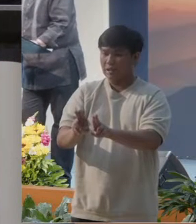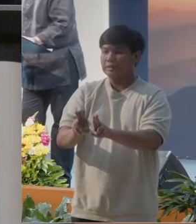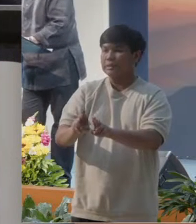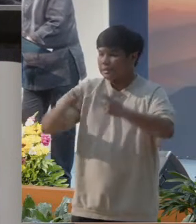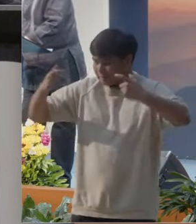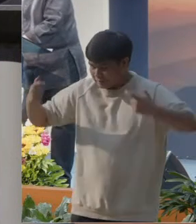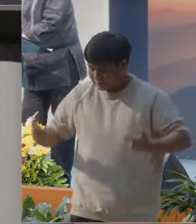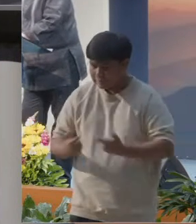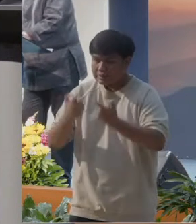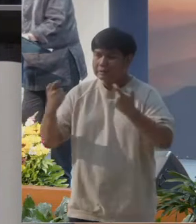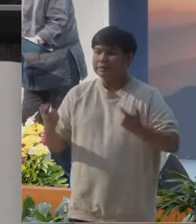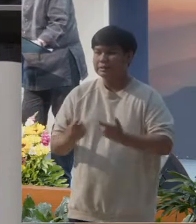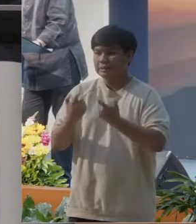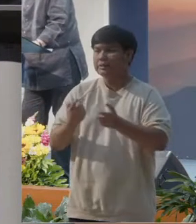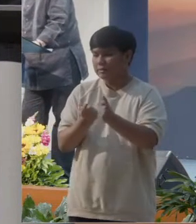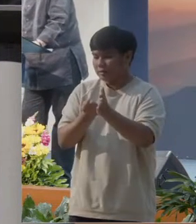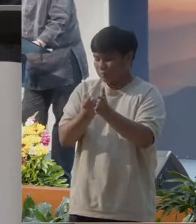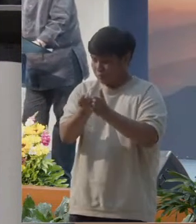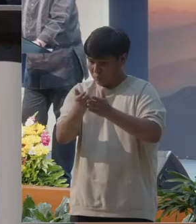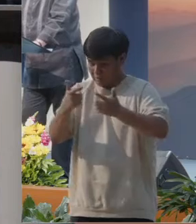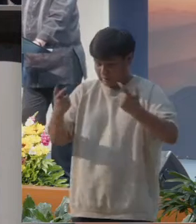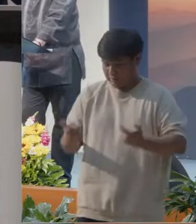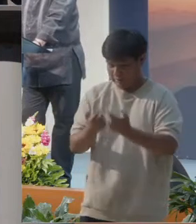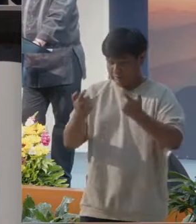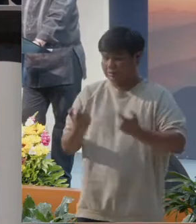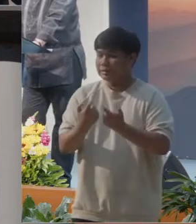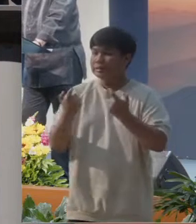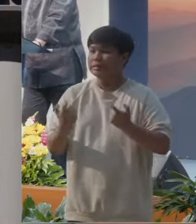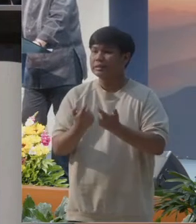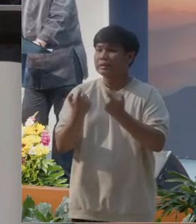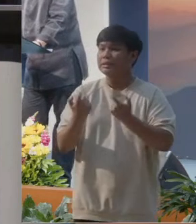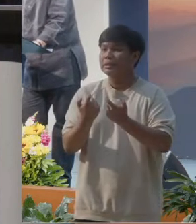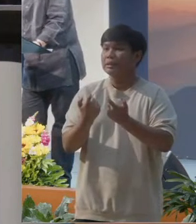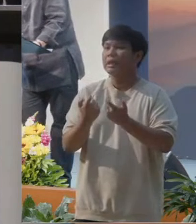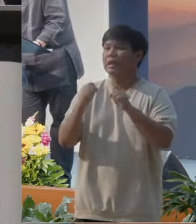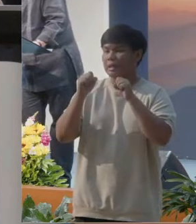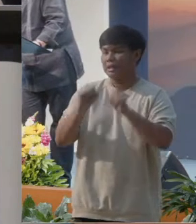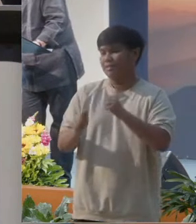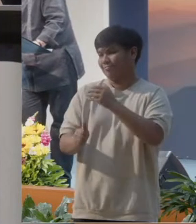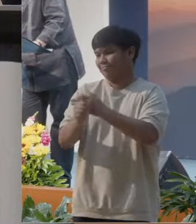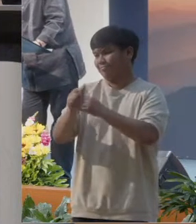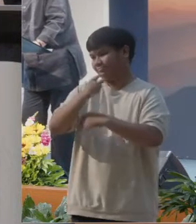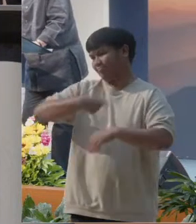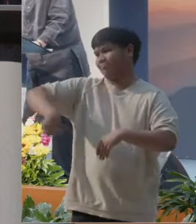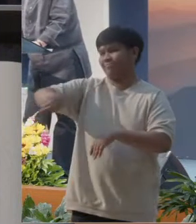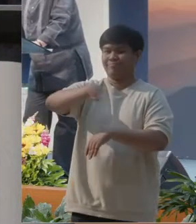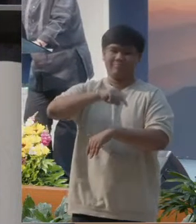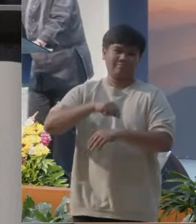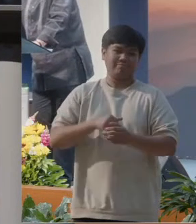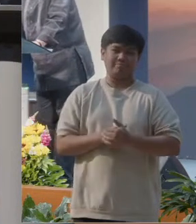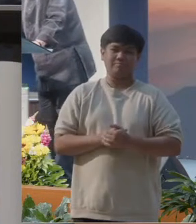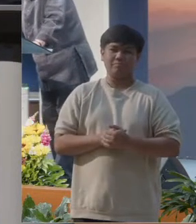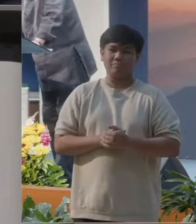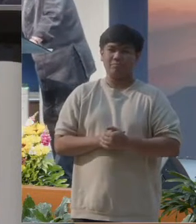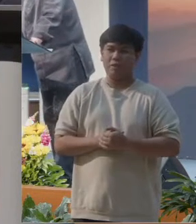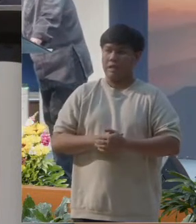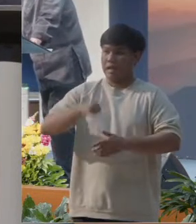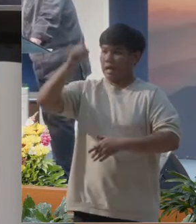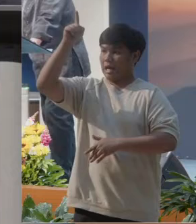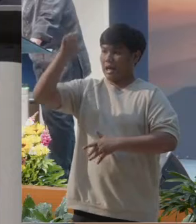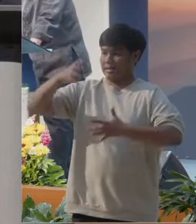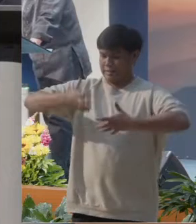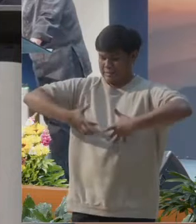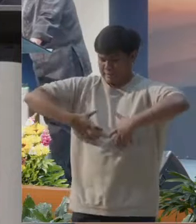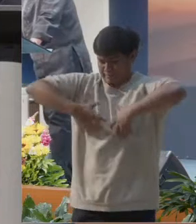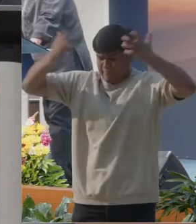nakapapahamak na katotohanan. Ano po ang paratang sa talatang 1? Sabing ganon, and the anger of the